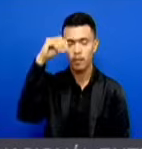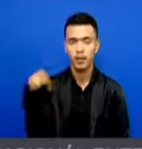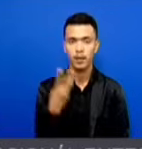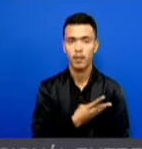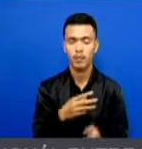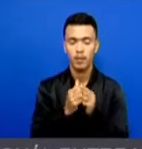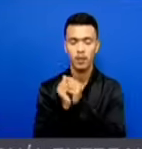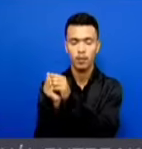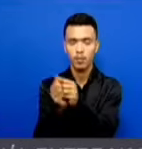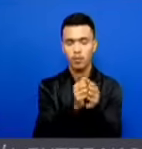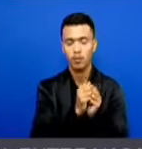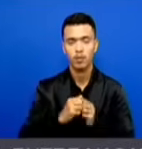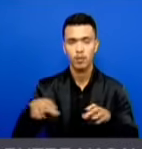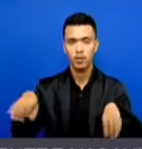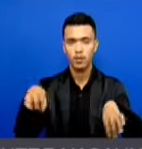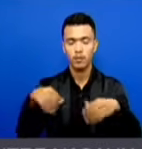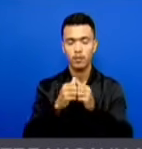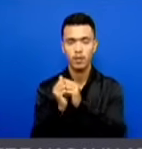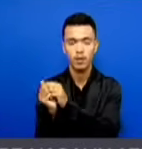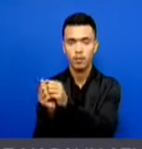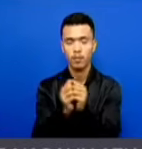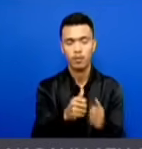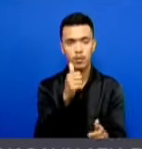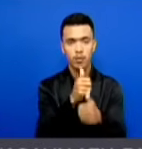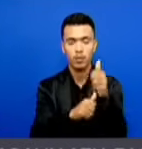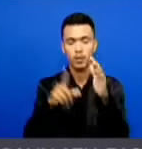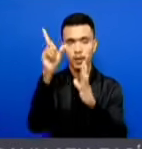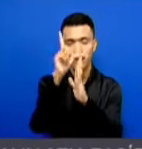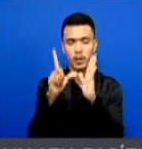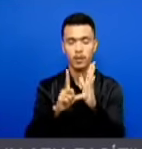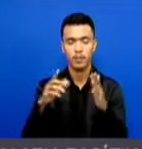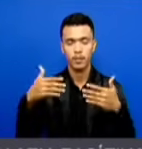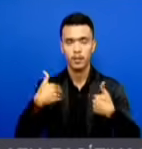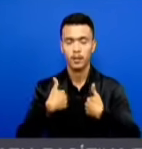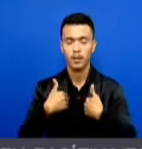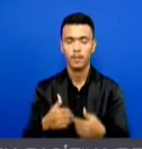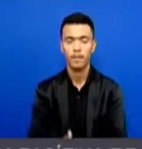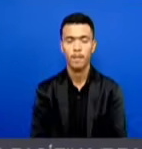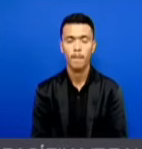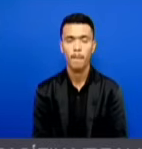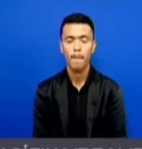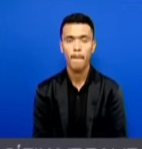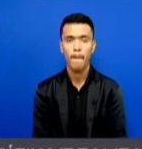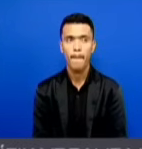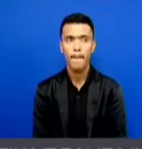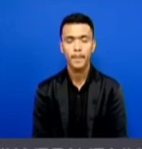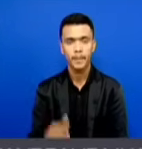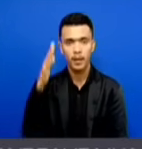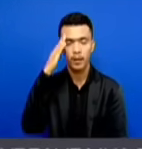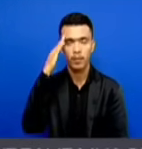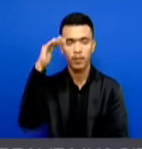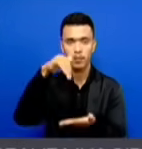ami hamutuk bele servisu hamutu servisu hamutuk tuir lein be maka itanya Timor Leste haru rekorda